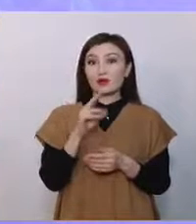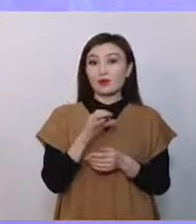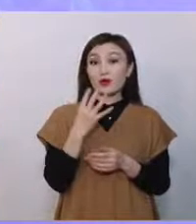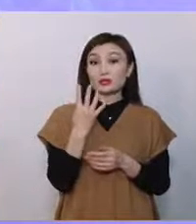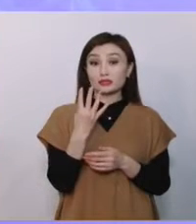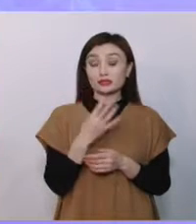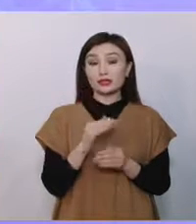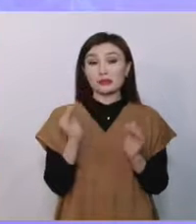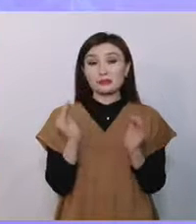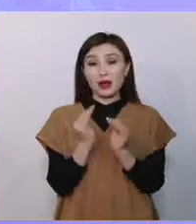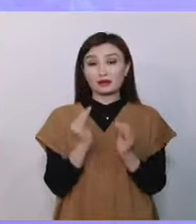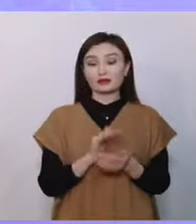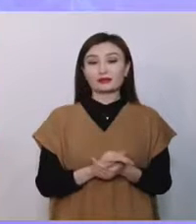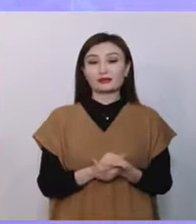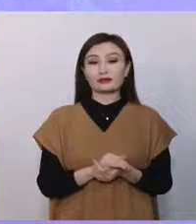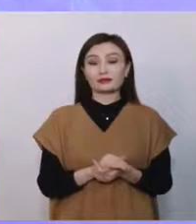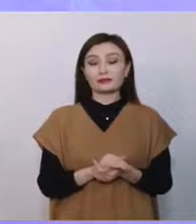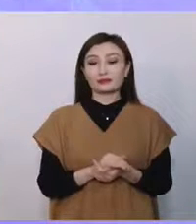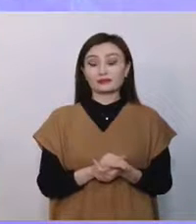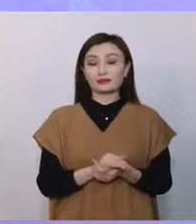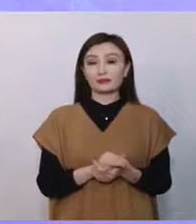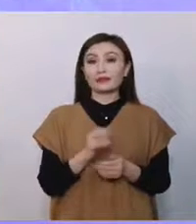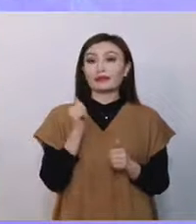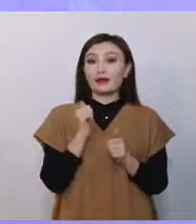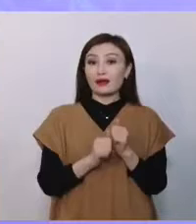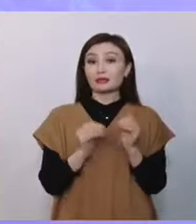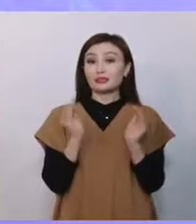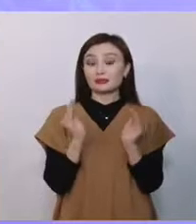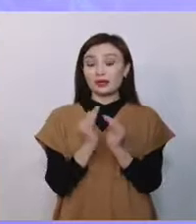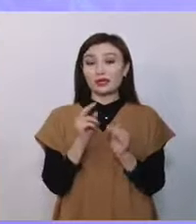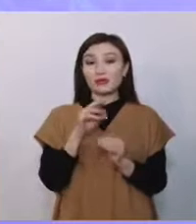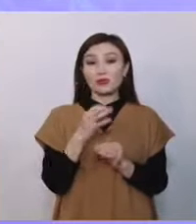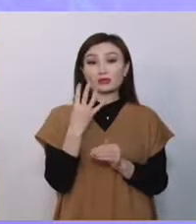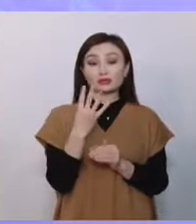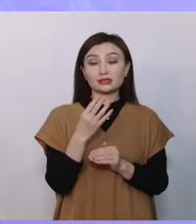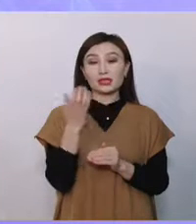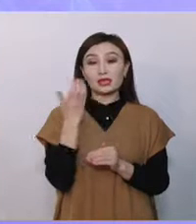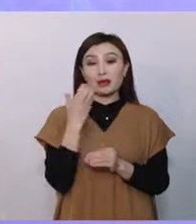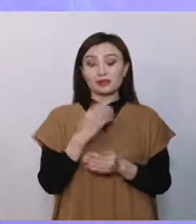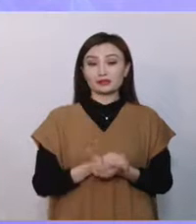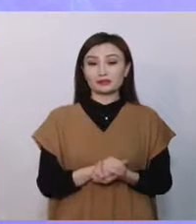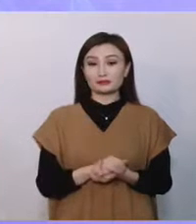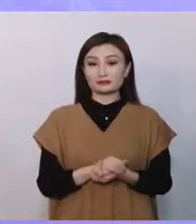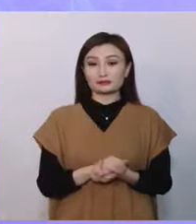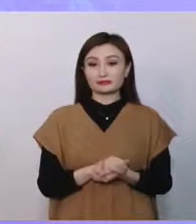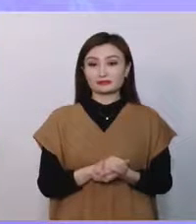4 маленьких на каждой маленькой по четыре яблока